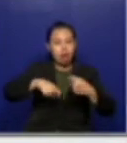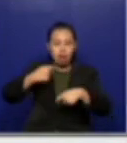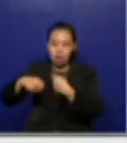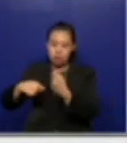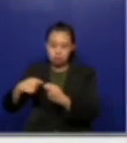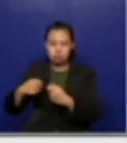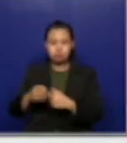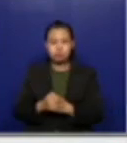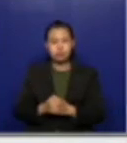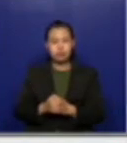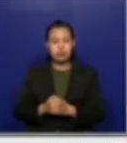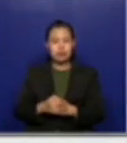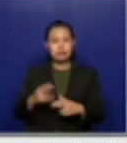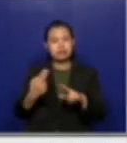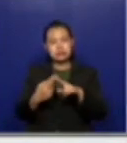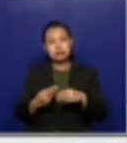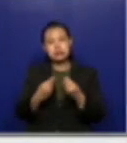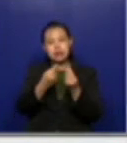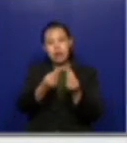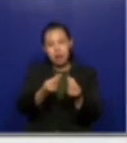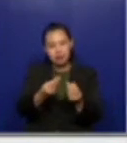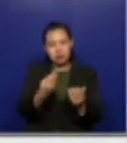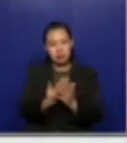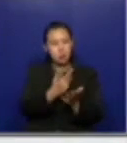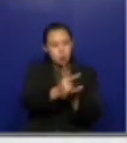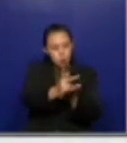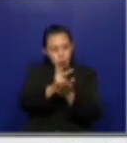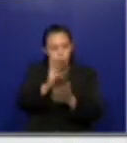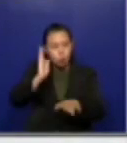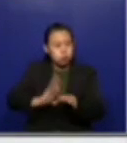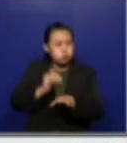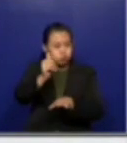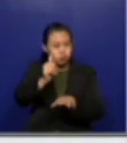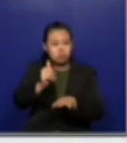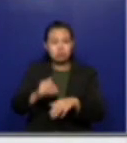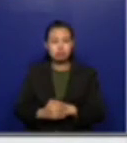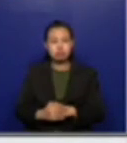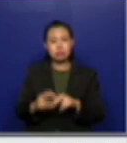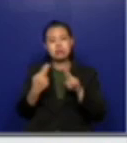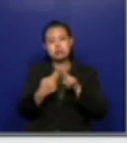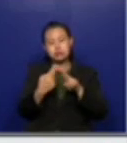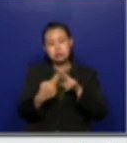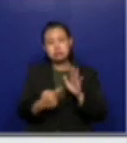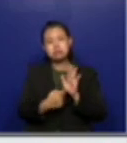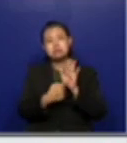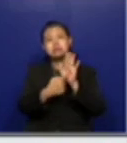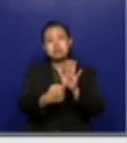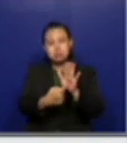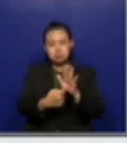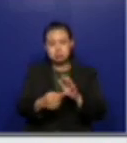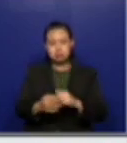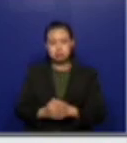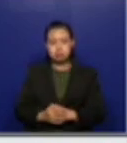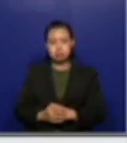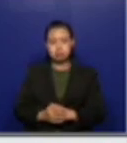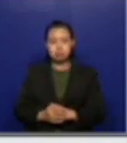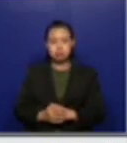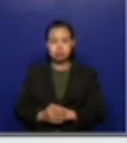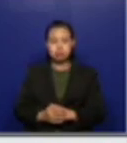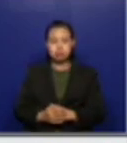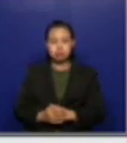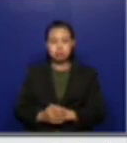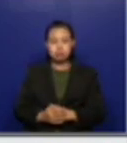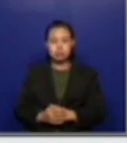นได้ฉายาว่าเป็นนักกู้แห่งลุ่มแม่น้ำเจ้าพระยาเนี่ยท่านประธานครับเนี่ยฉายาไม่เคยได้มาแบบโชคช่วยนะฮะฝี